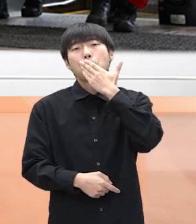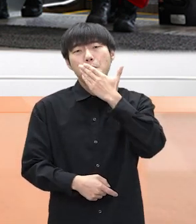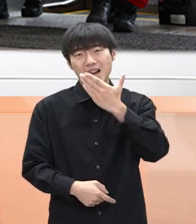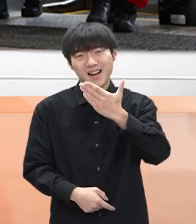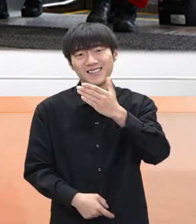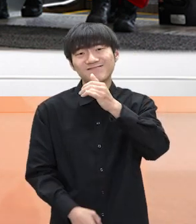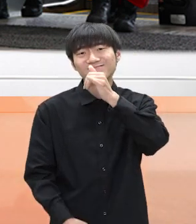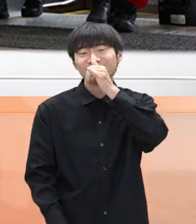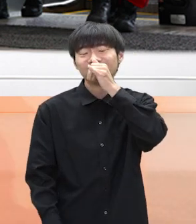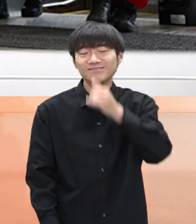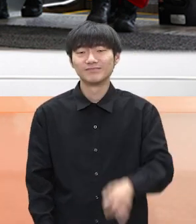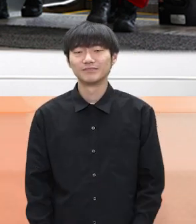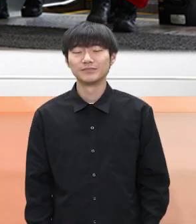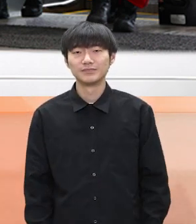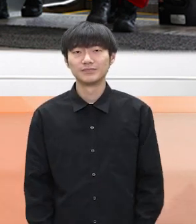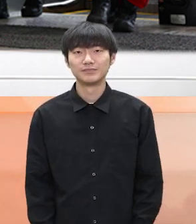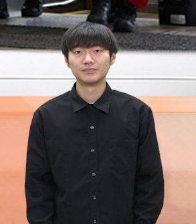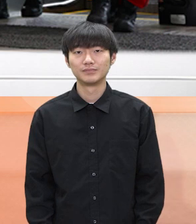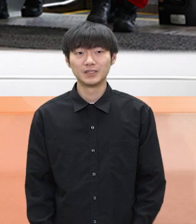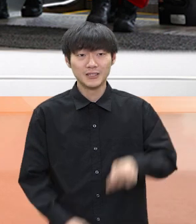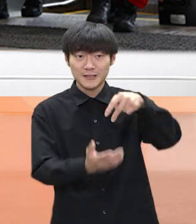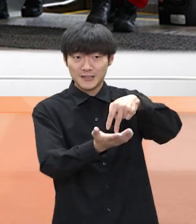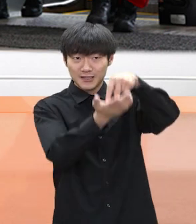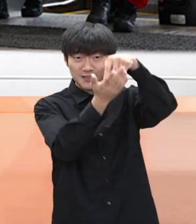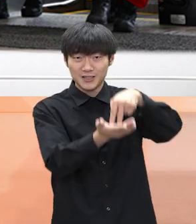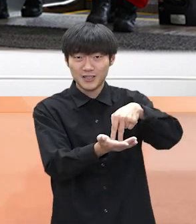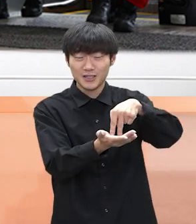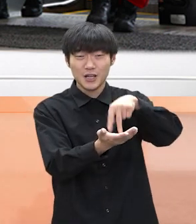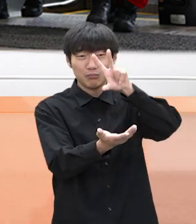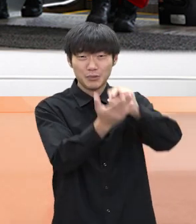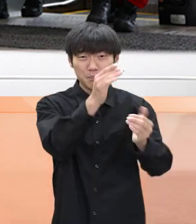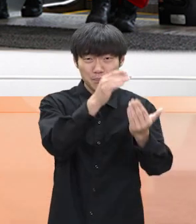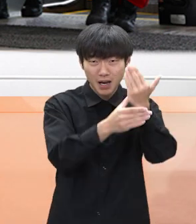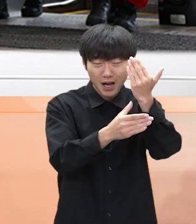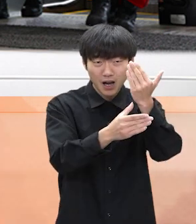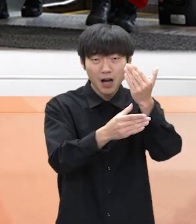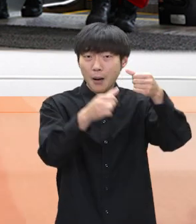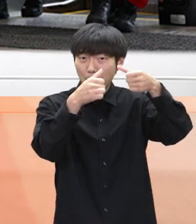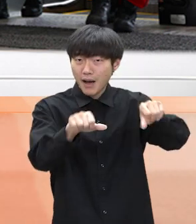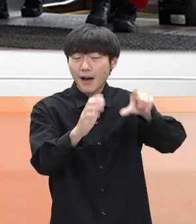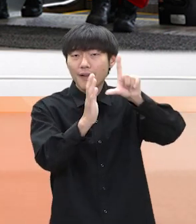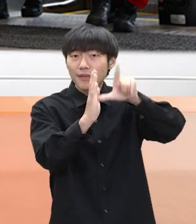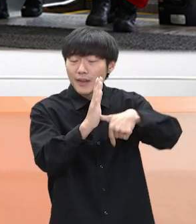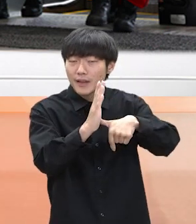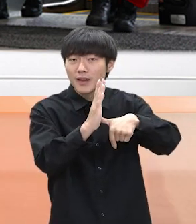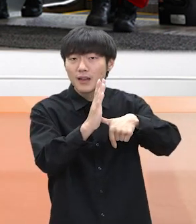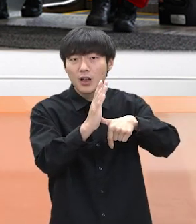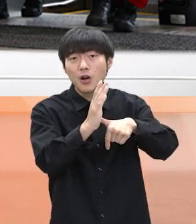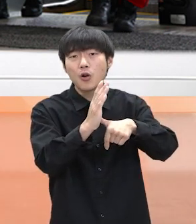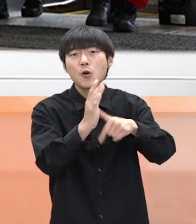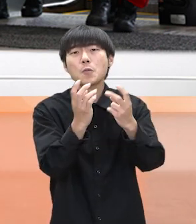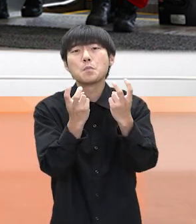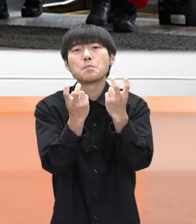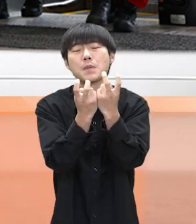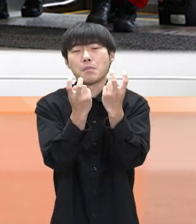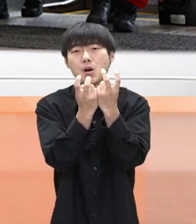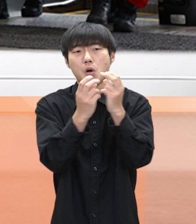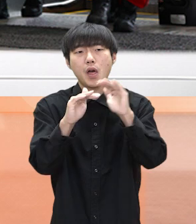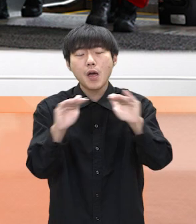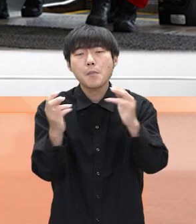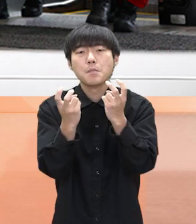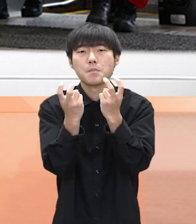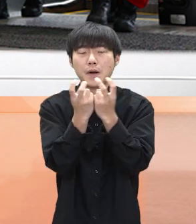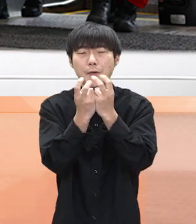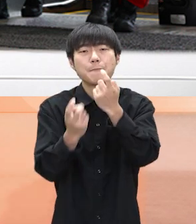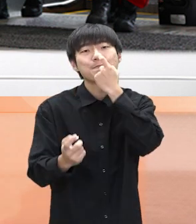발생하는데요. 구로구에서 승강기 사고 예방과 사고 발생 시 대처 요령법을 알아보는 시간을 가졌습니다. 그